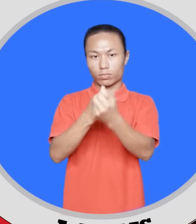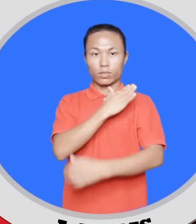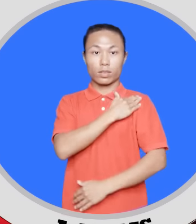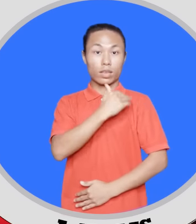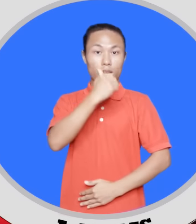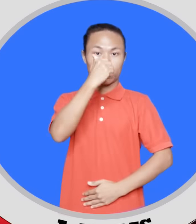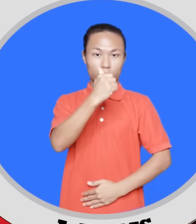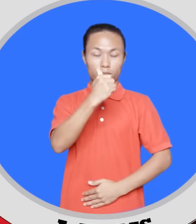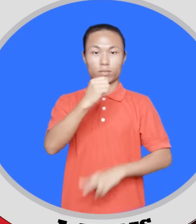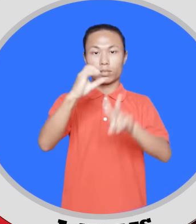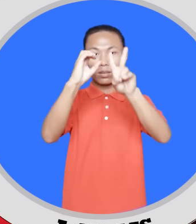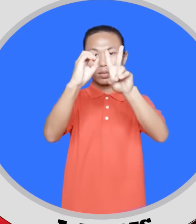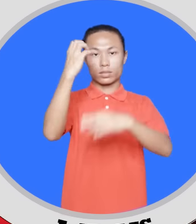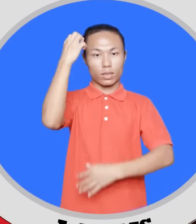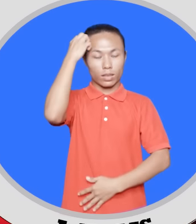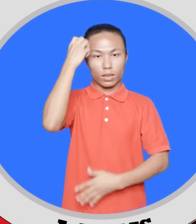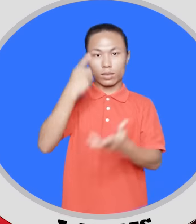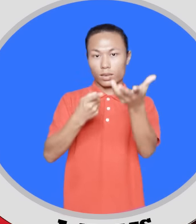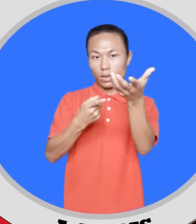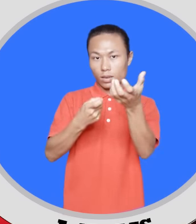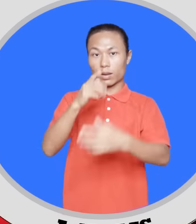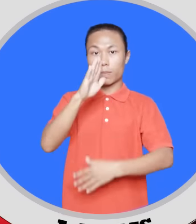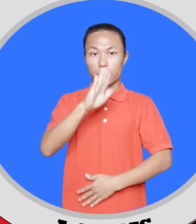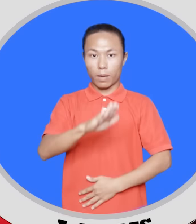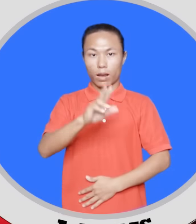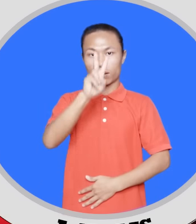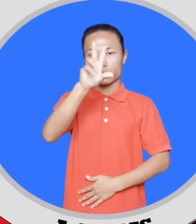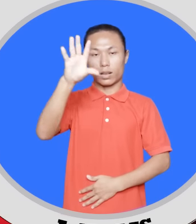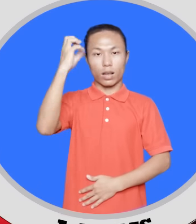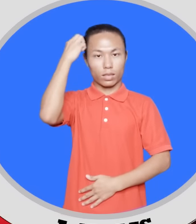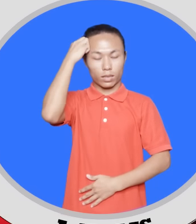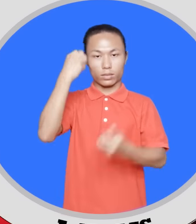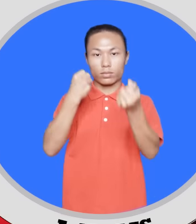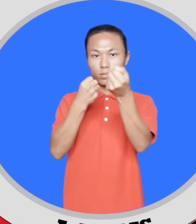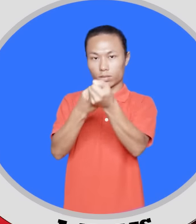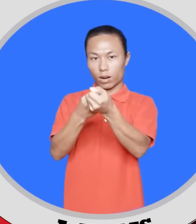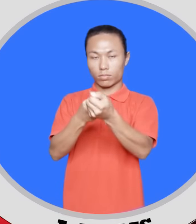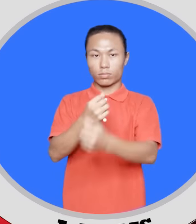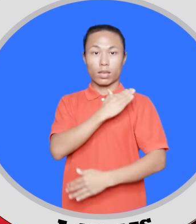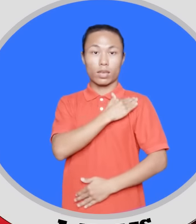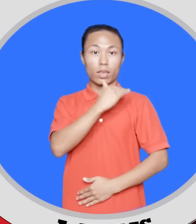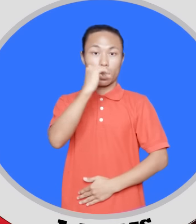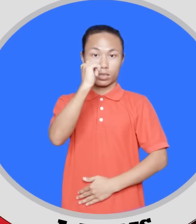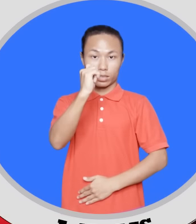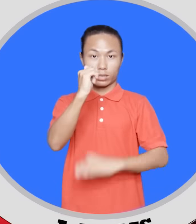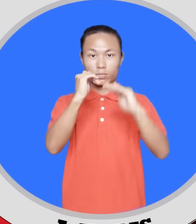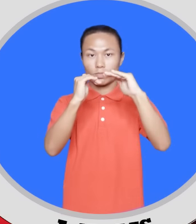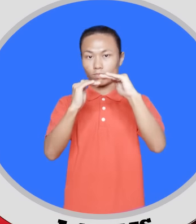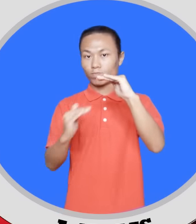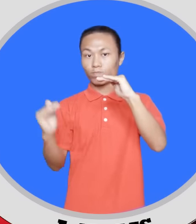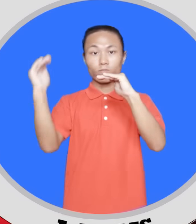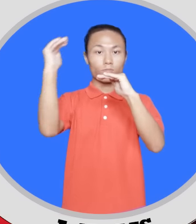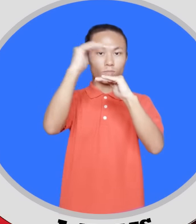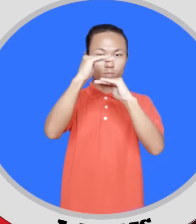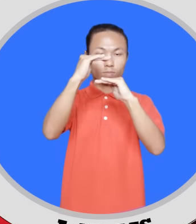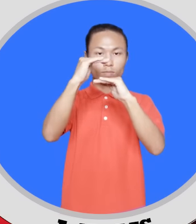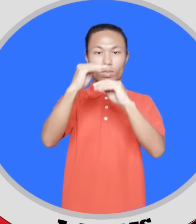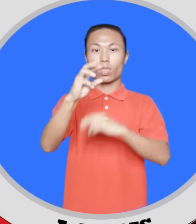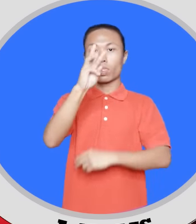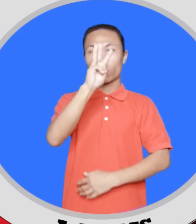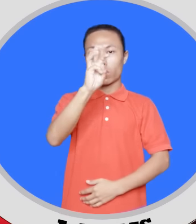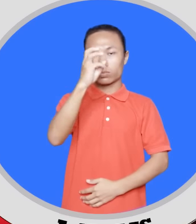ဒုဗိုလ်မှဘူကြီးအဆင့်ရှိအလင်းဝင်လာသူတွေအတွက်ချက်သိန်း၂၀နဲ့လက်လက်နဲ့တကွအလင်းဝင်လာသူတွေအတွက်ချက်၂